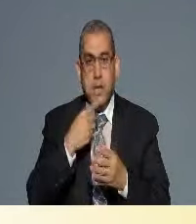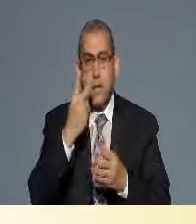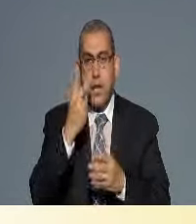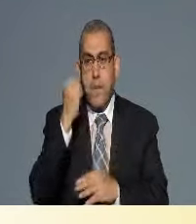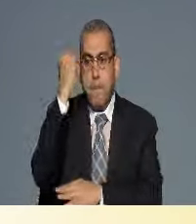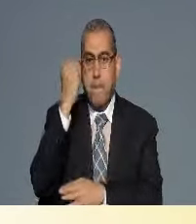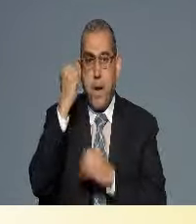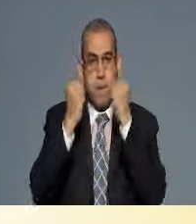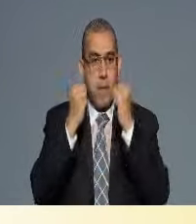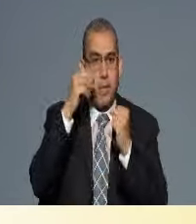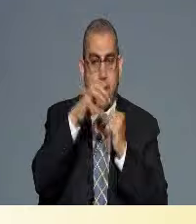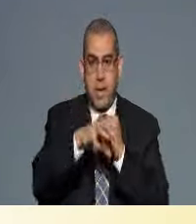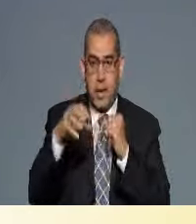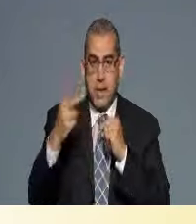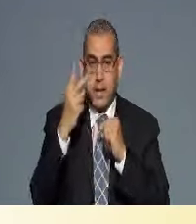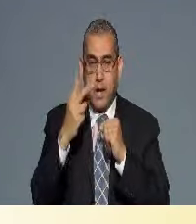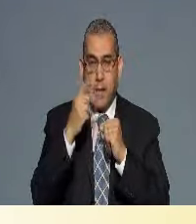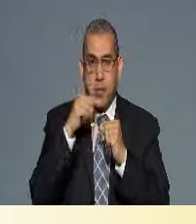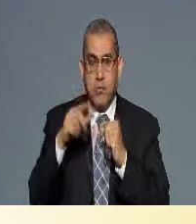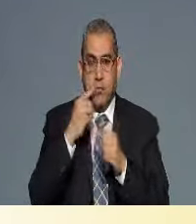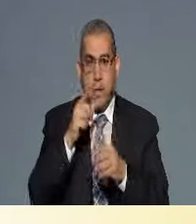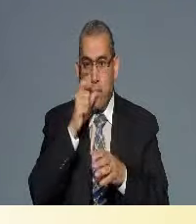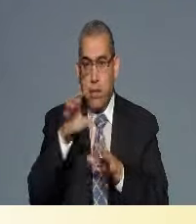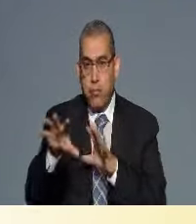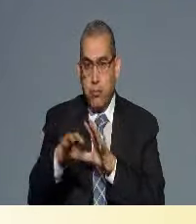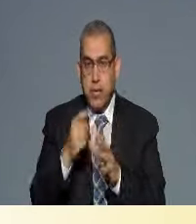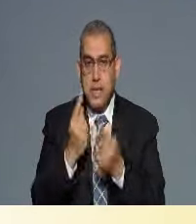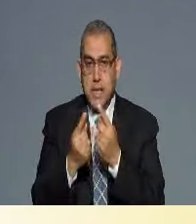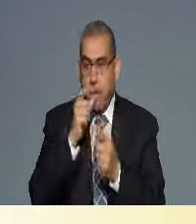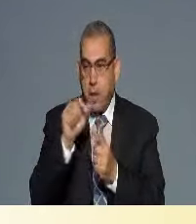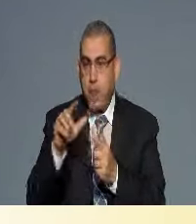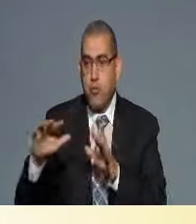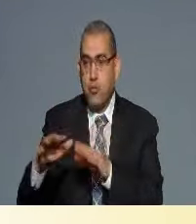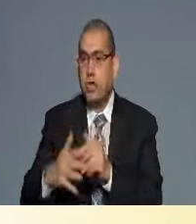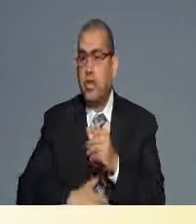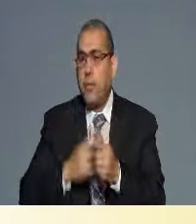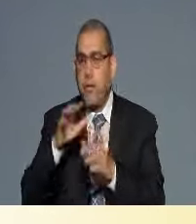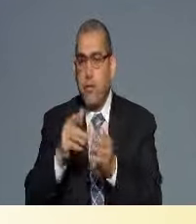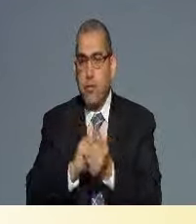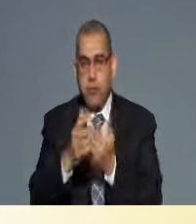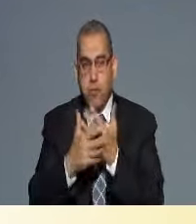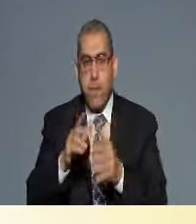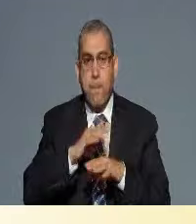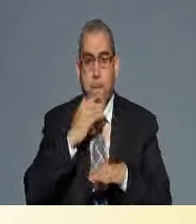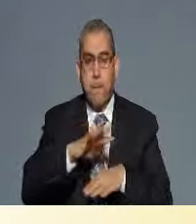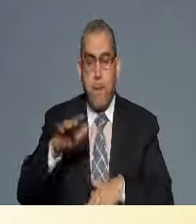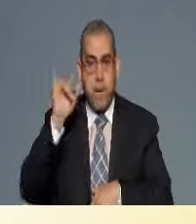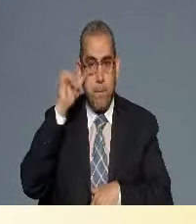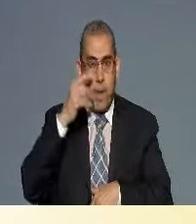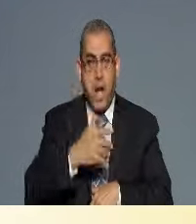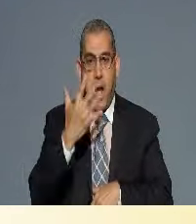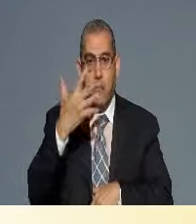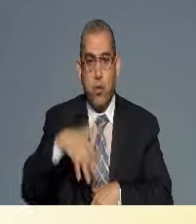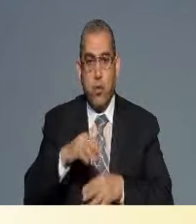من محطات المعالجة للصرف الزراعي. احنا امام محطة بحر البقر 5.5 مليون متر، او